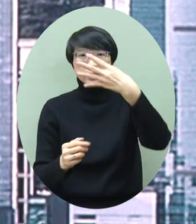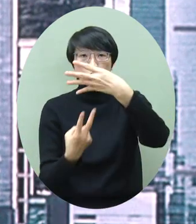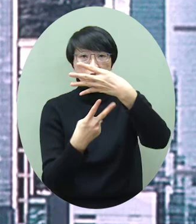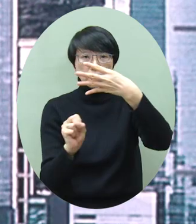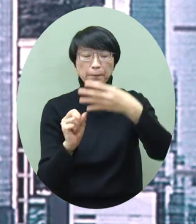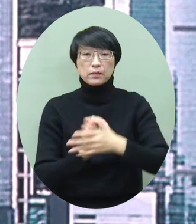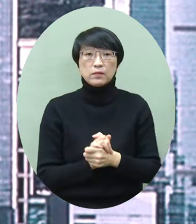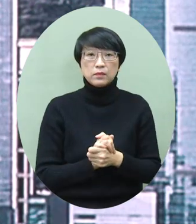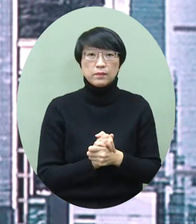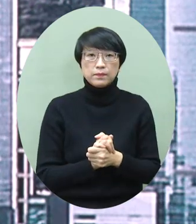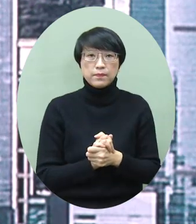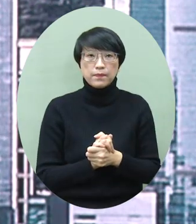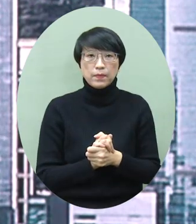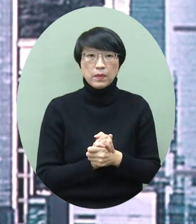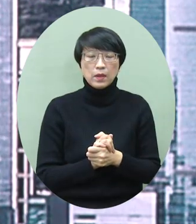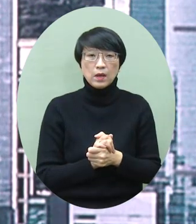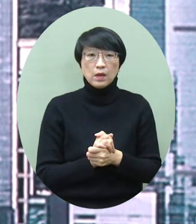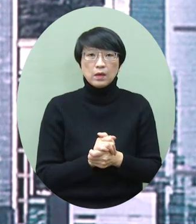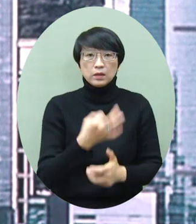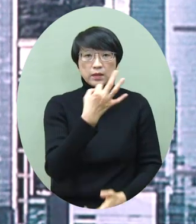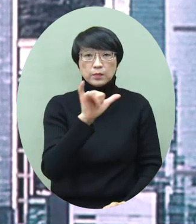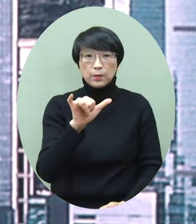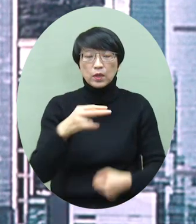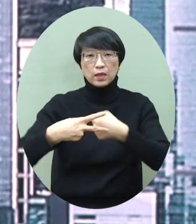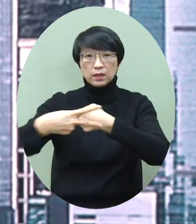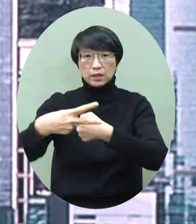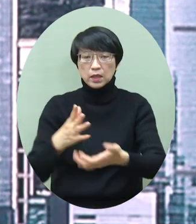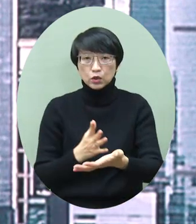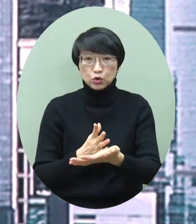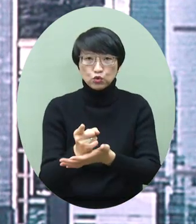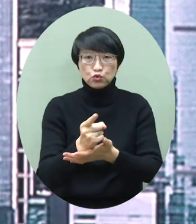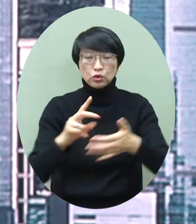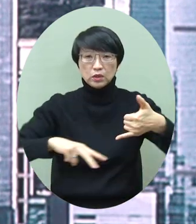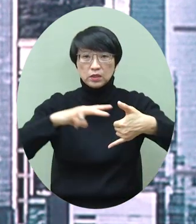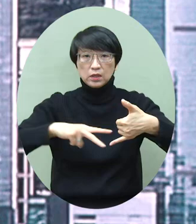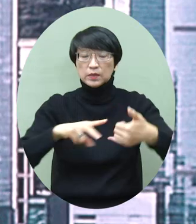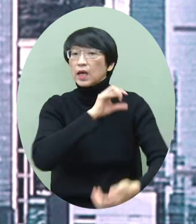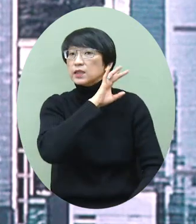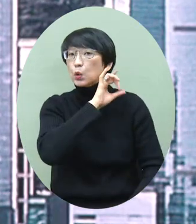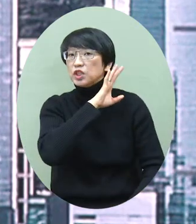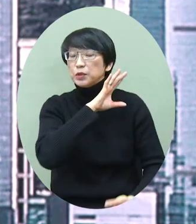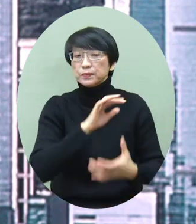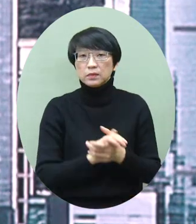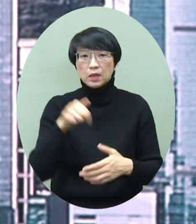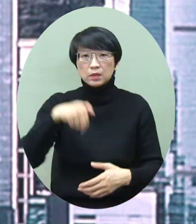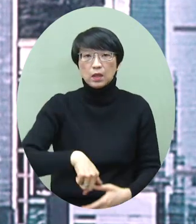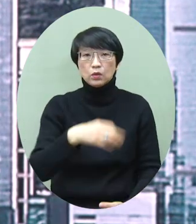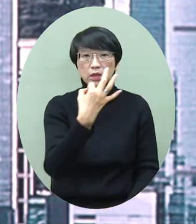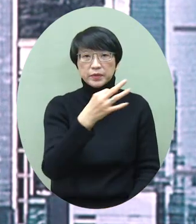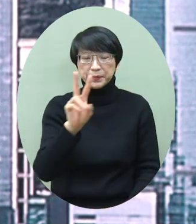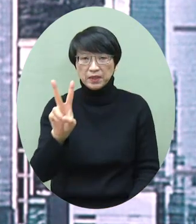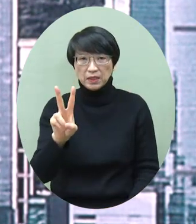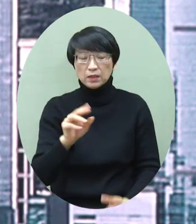4月20日。咁啊，呢36間嘅第二輪嘅指定檢疫酒店咧，其中有32間